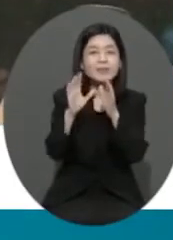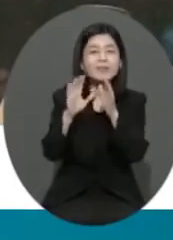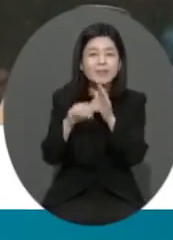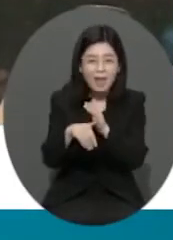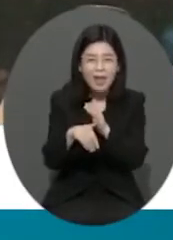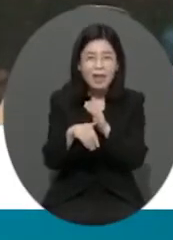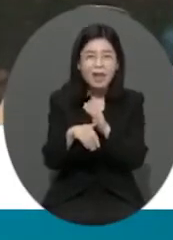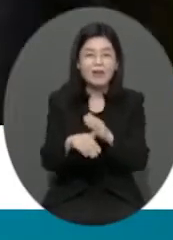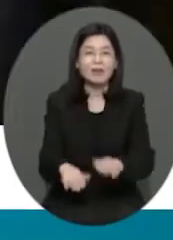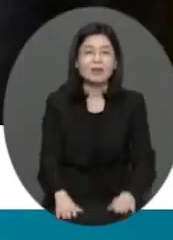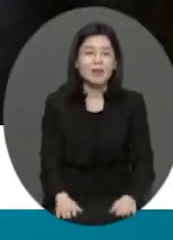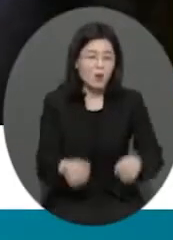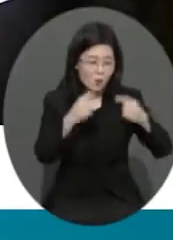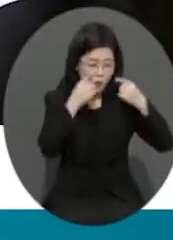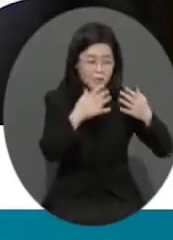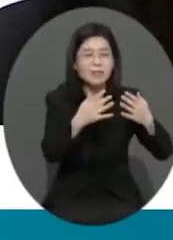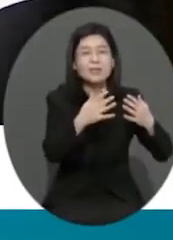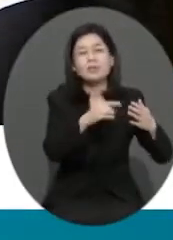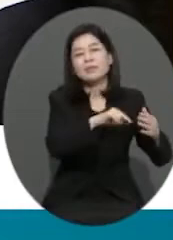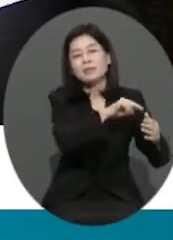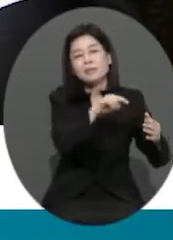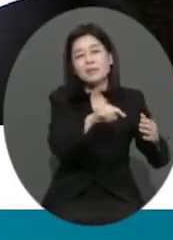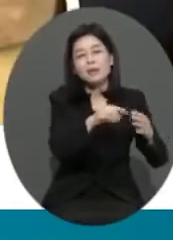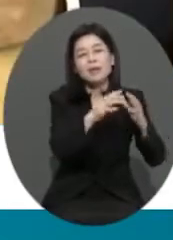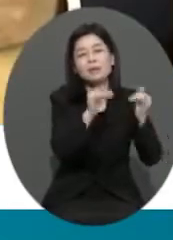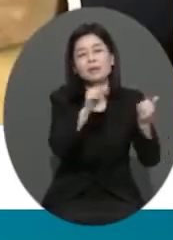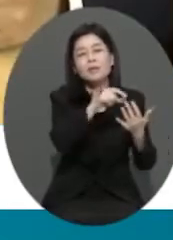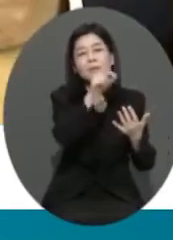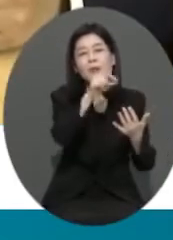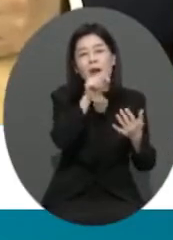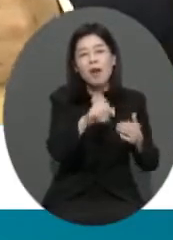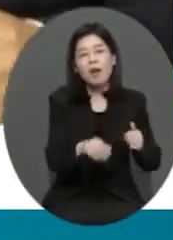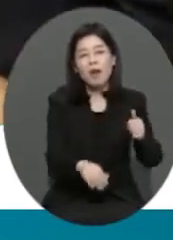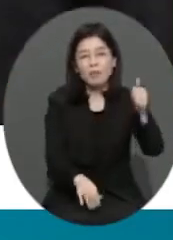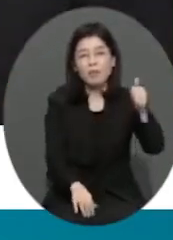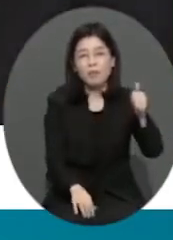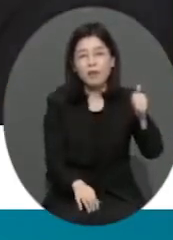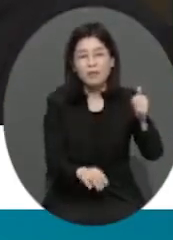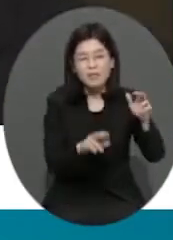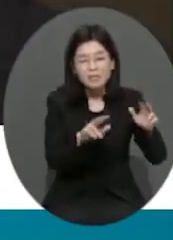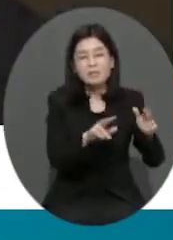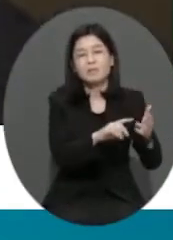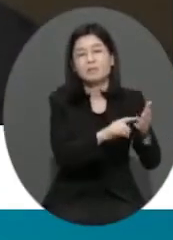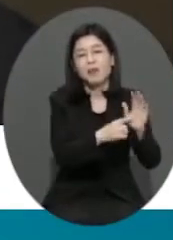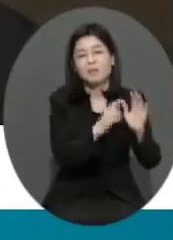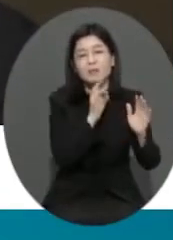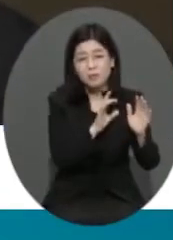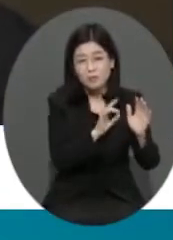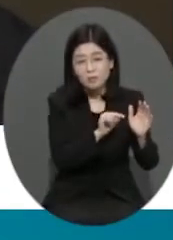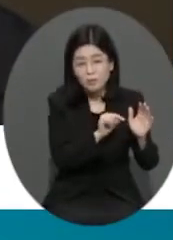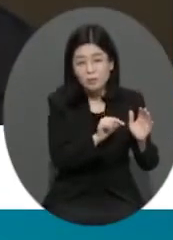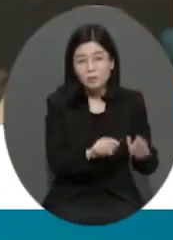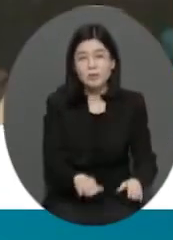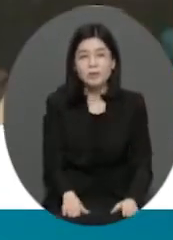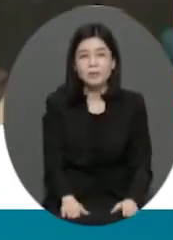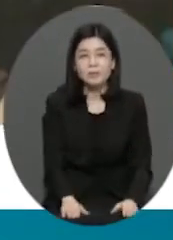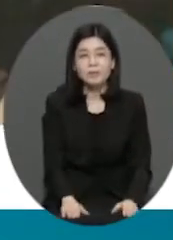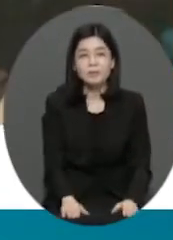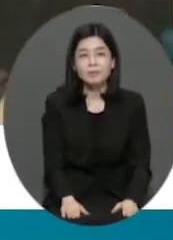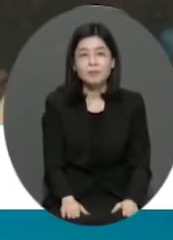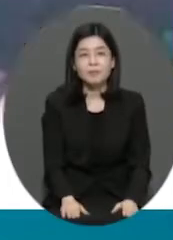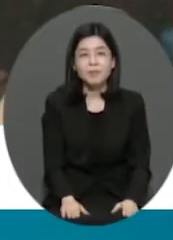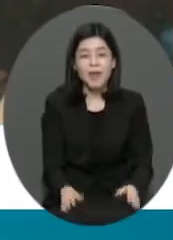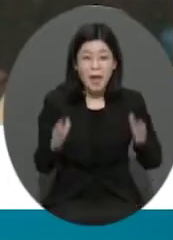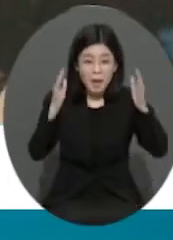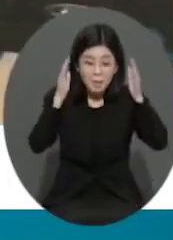명확한 메세지를 내기 시작한 거죠 4 다만 국민의 힘 이나 저희 당이나 가고자 하는 바는 으 피해를 받고 있는